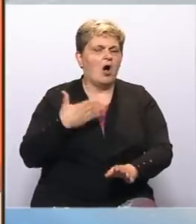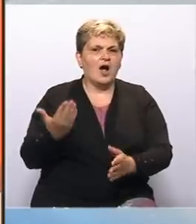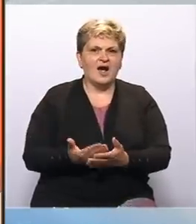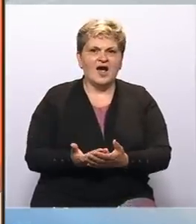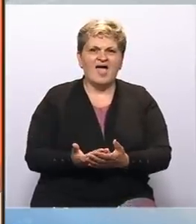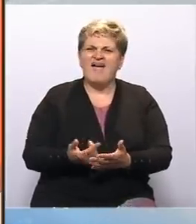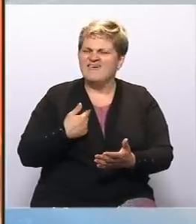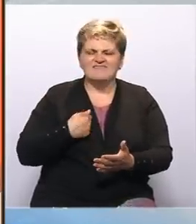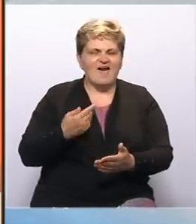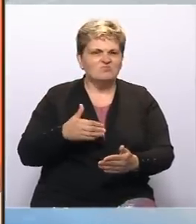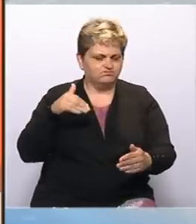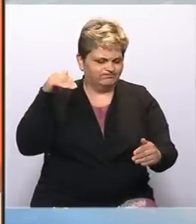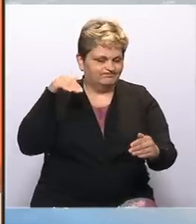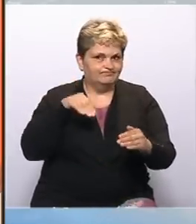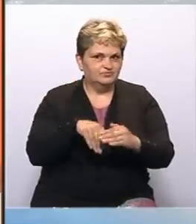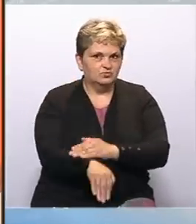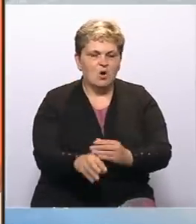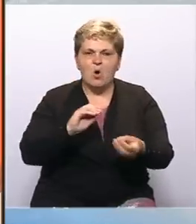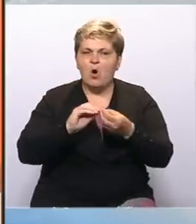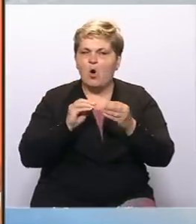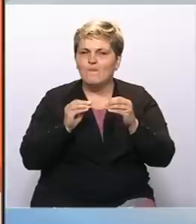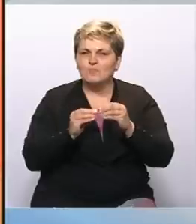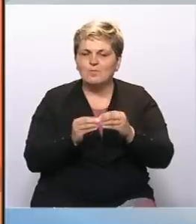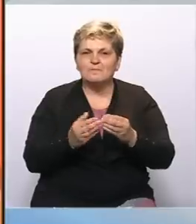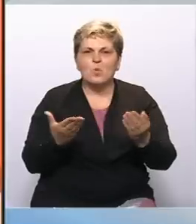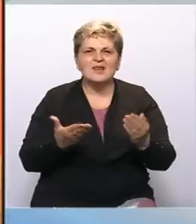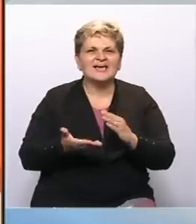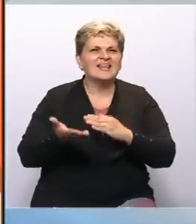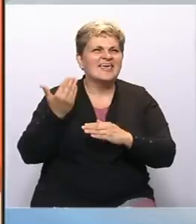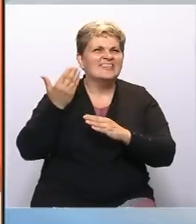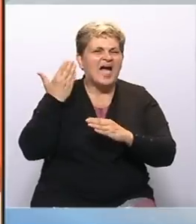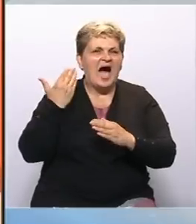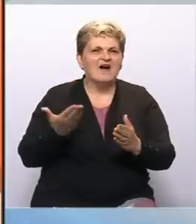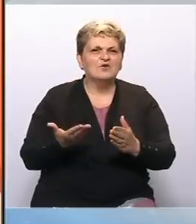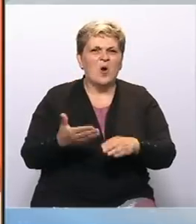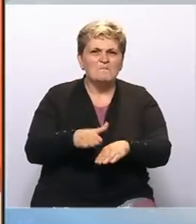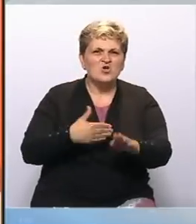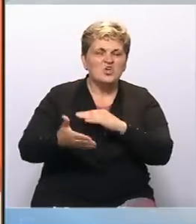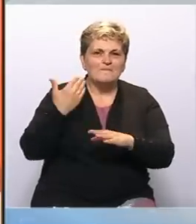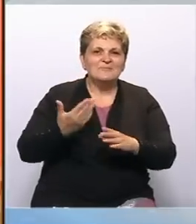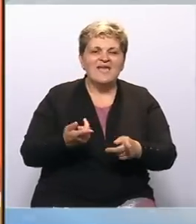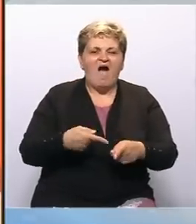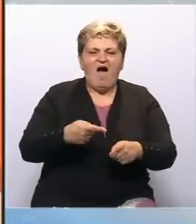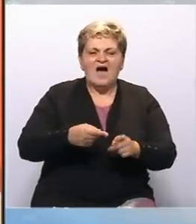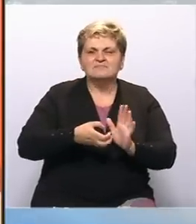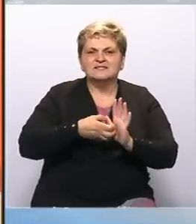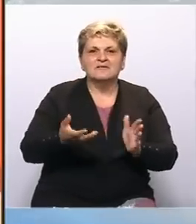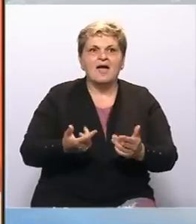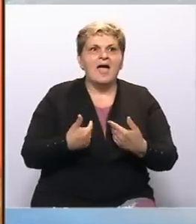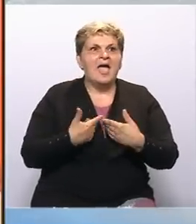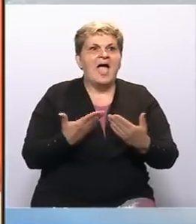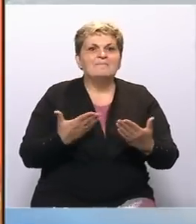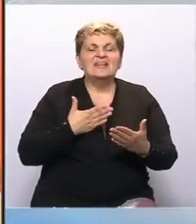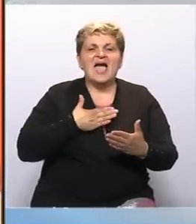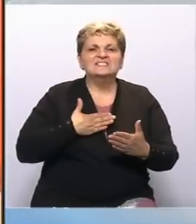duboko problemi usađeni u zapravo nekad davno ranije, što mi nekako na